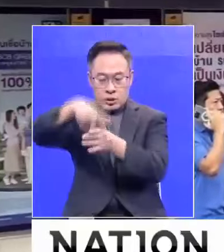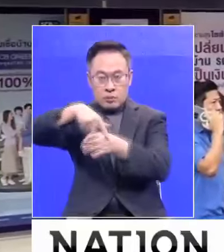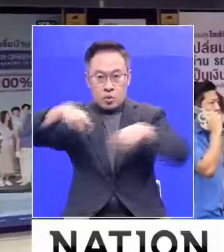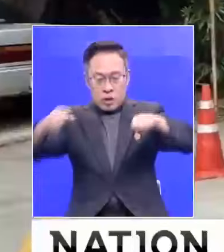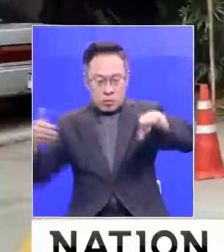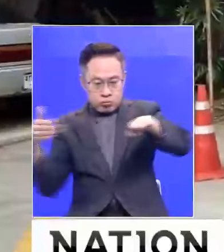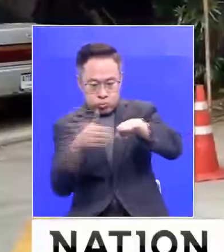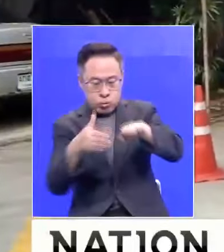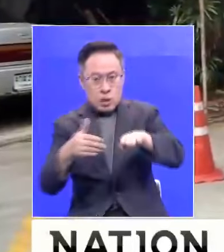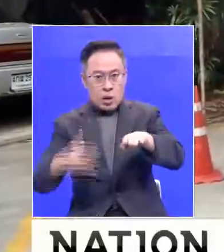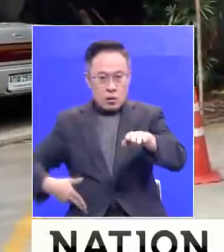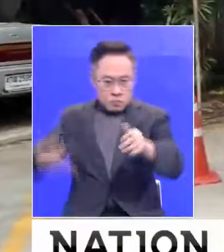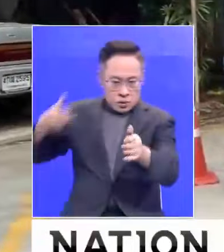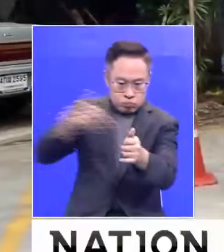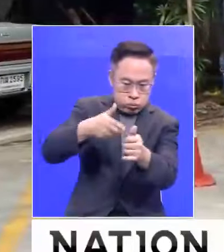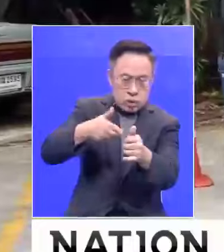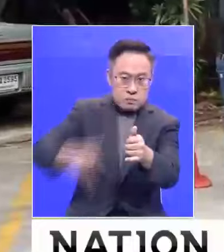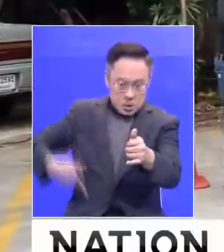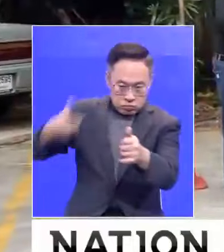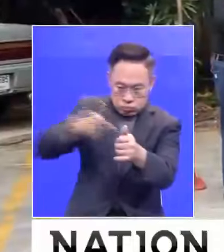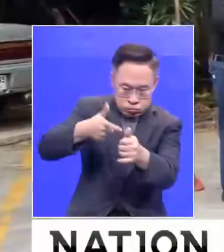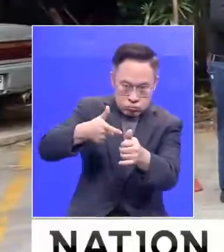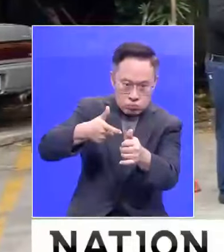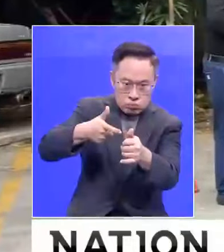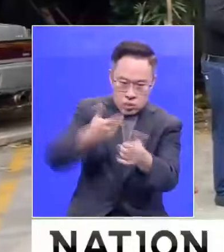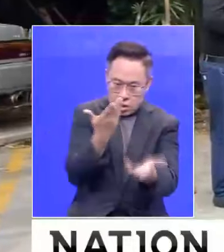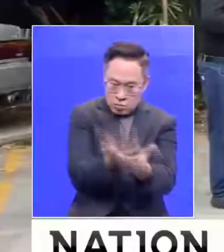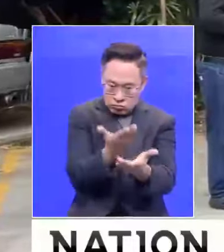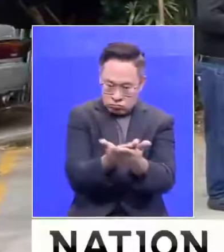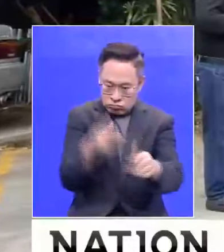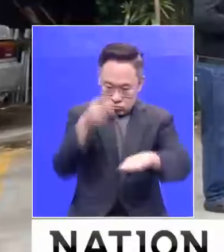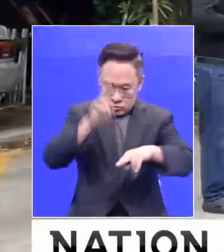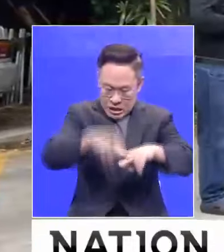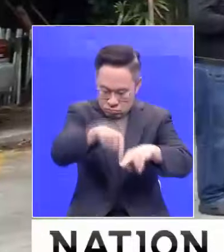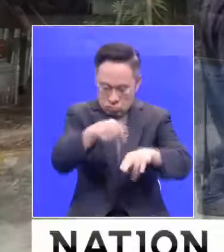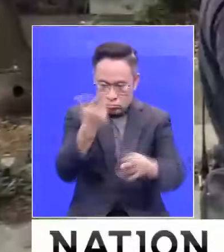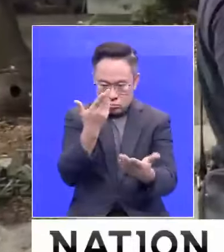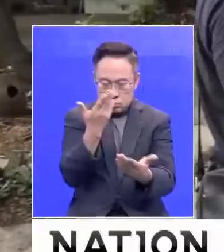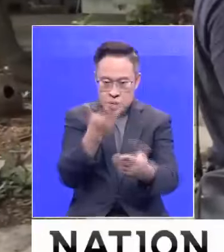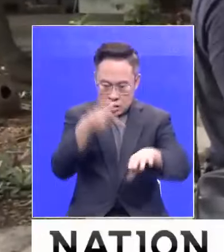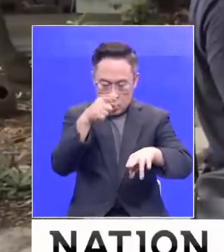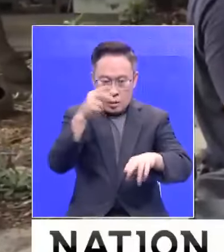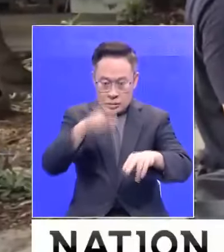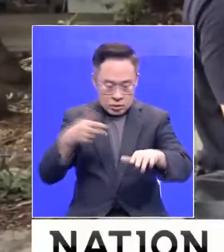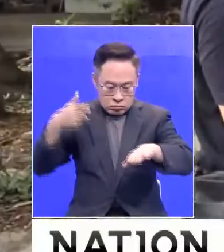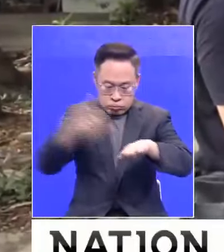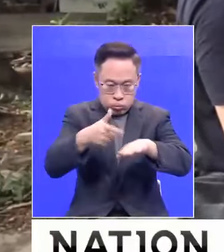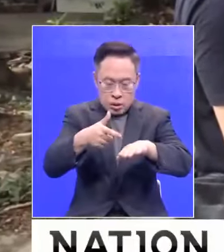ยฮะใช้ปืนไม่ทราบขนาดขู่บังคับบอกให้นั่งอยู่ในรถแล้วก็หยิบกระเป๋าใส่เงิ